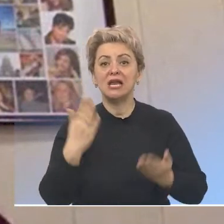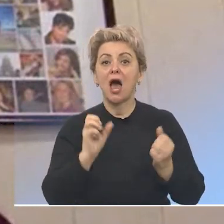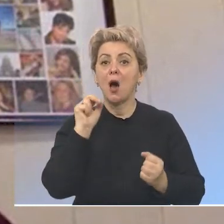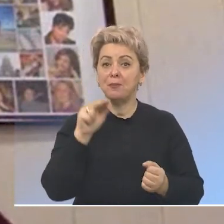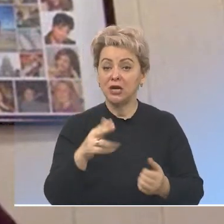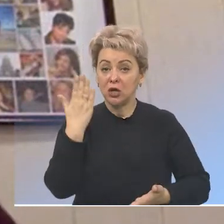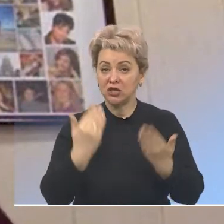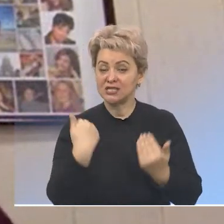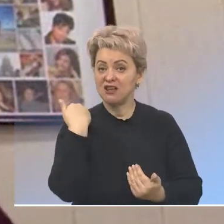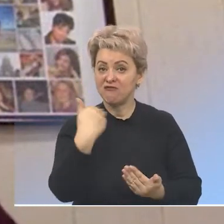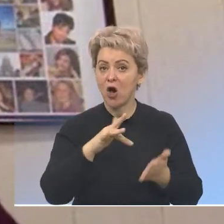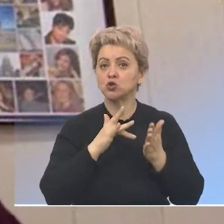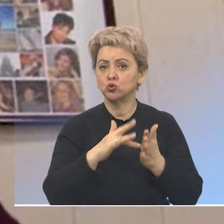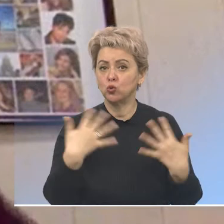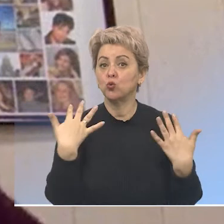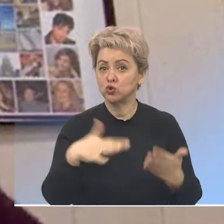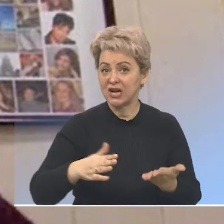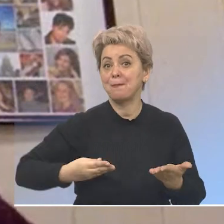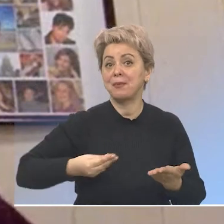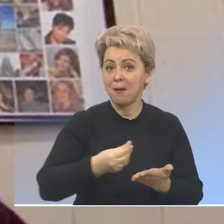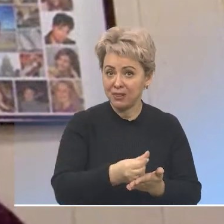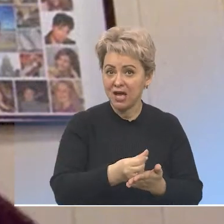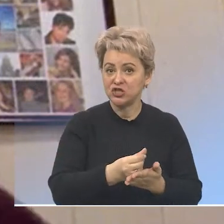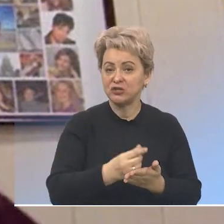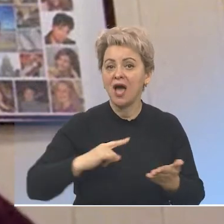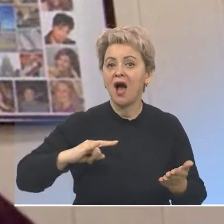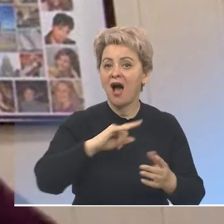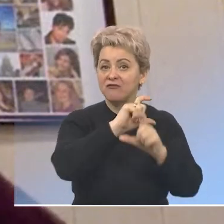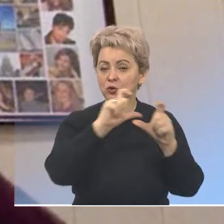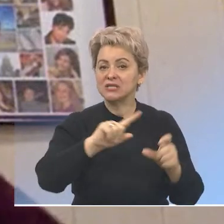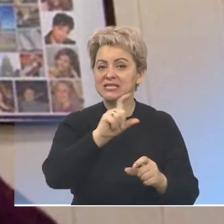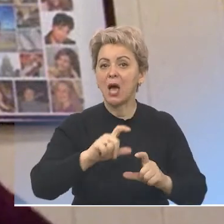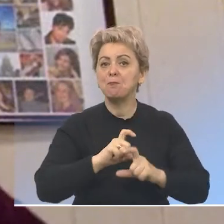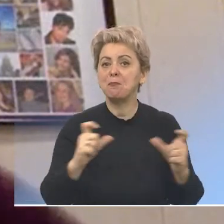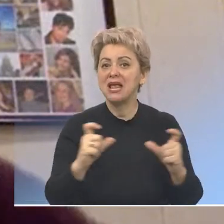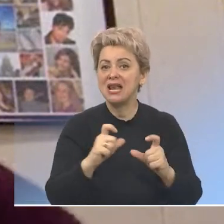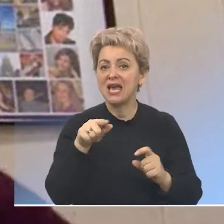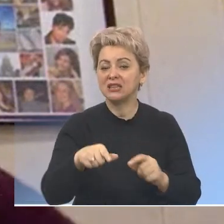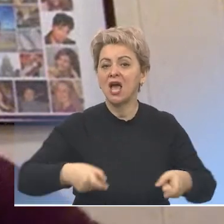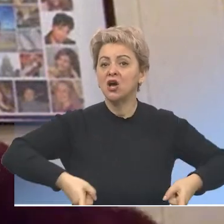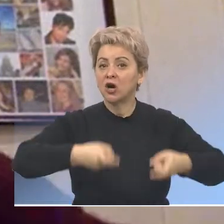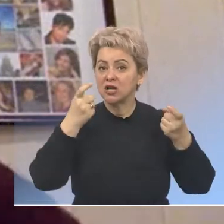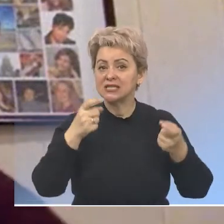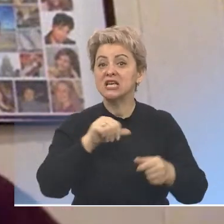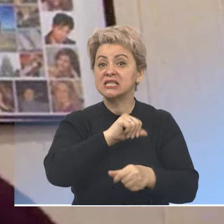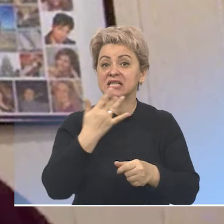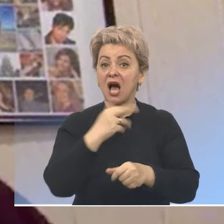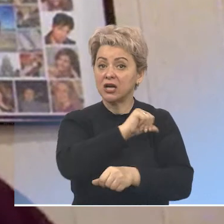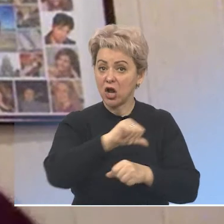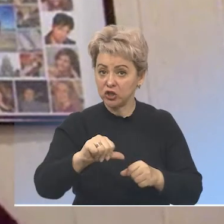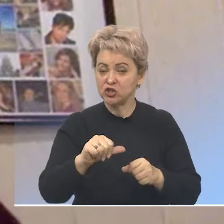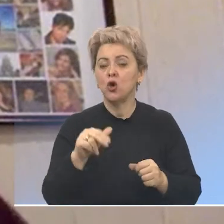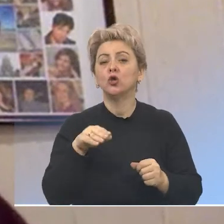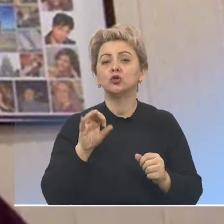это или апрель, если ваш тур уже проплачен в авиакомпанию за билеты и в отель, за